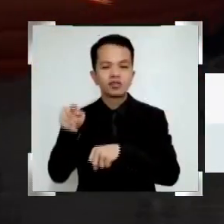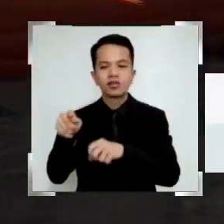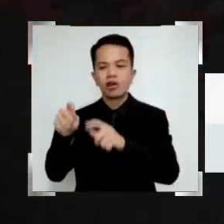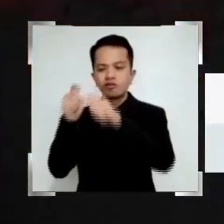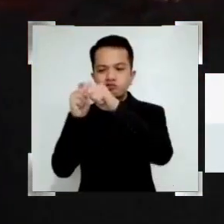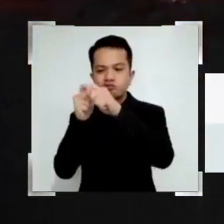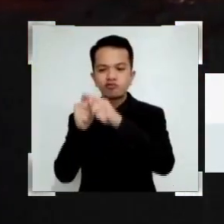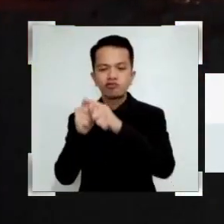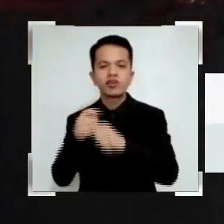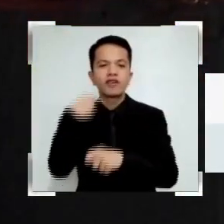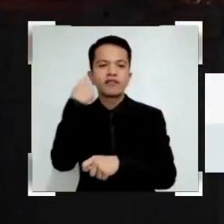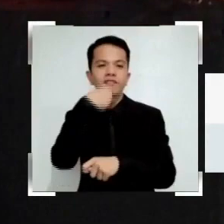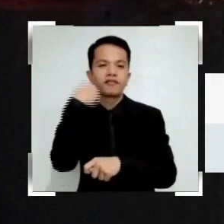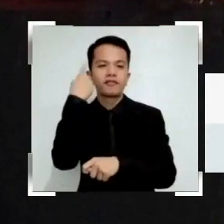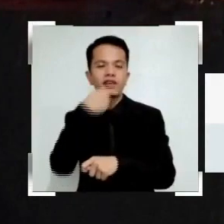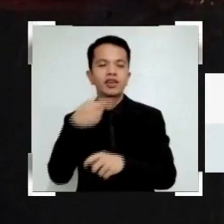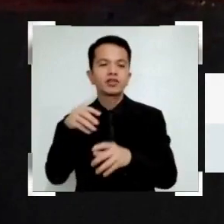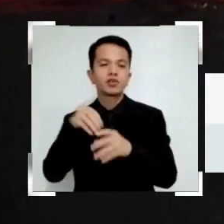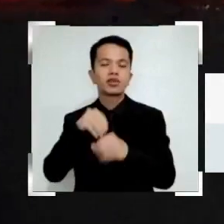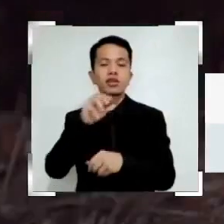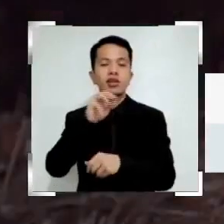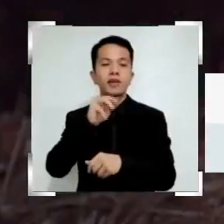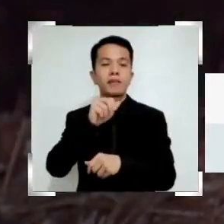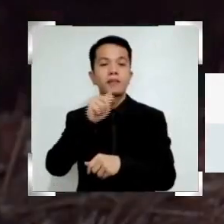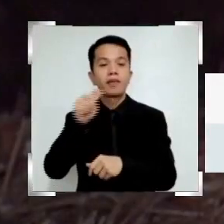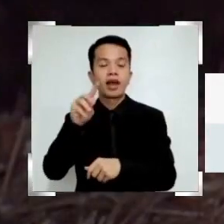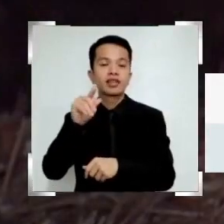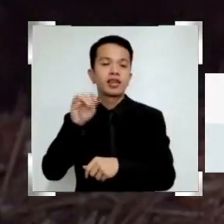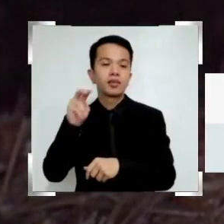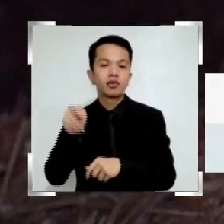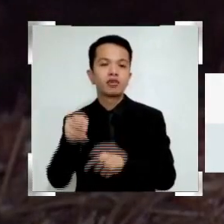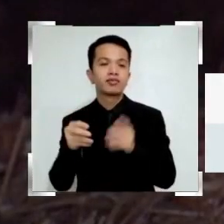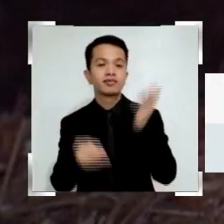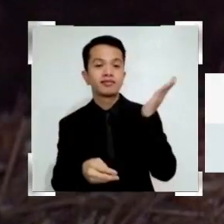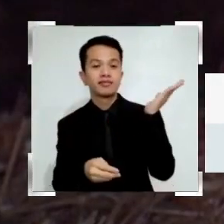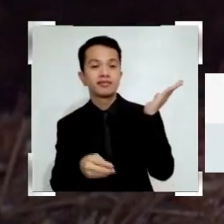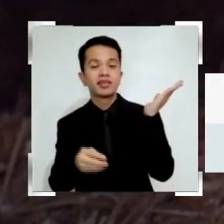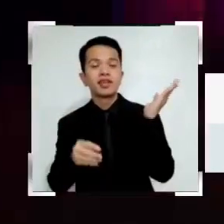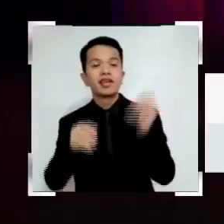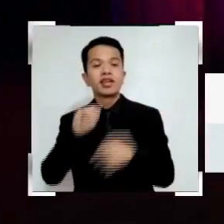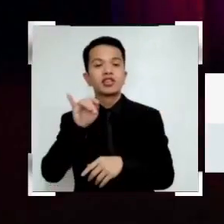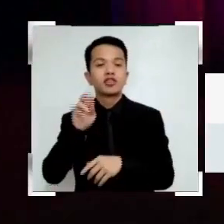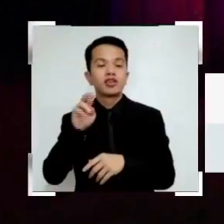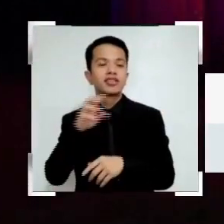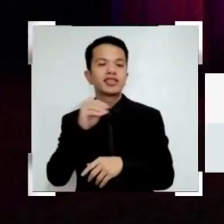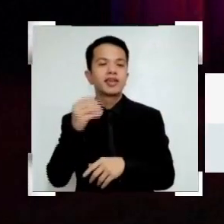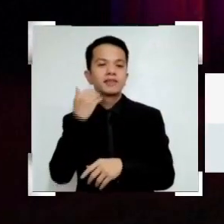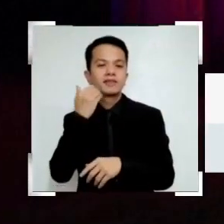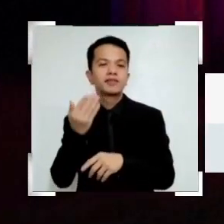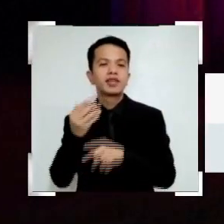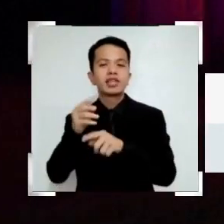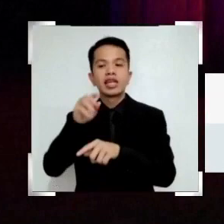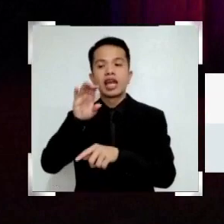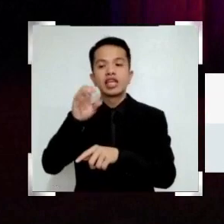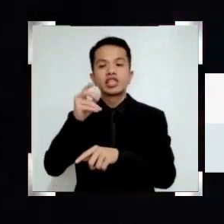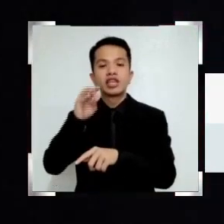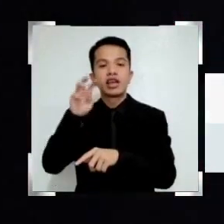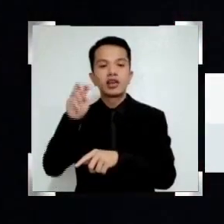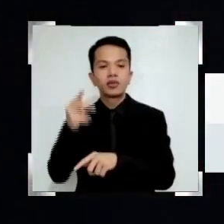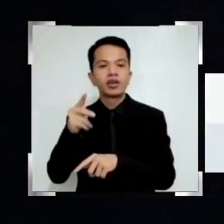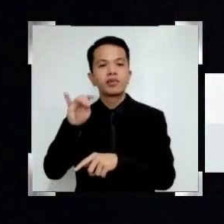Matt Damon, Jennifer Lawrence, at ang yumaong si Chadwick Boseman. At meron din para kina Prince Harry at Meghan